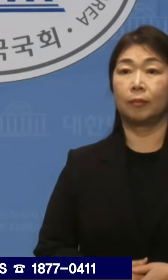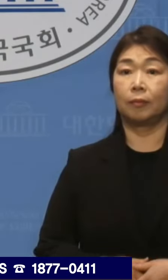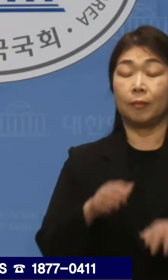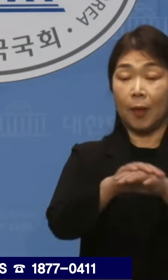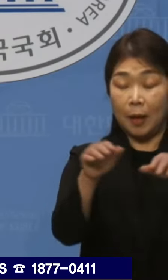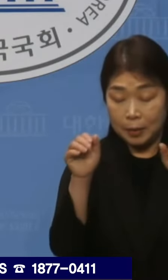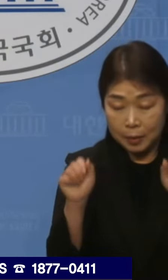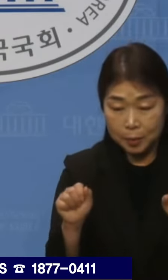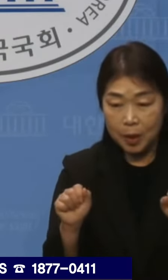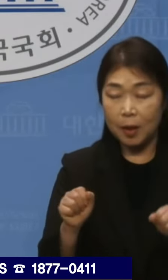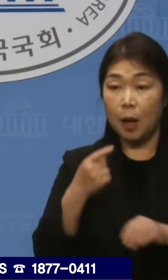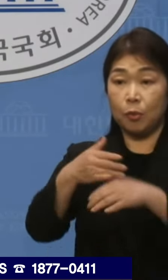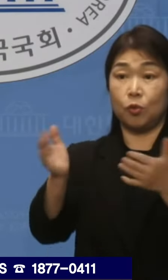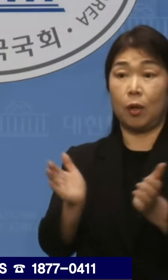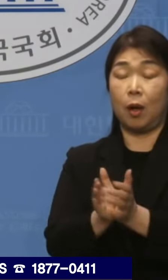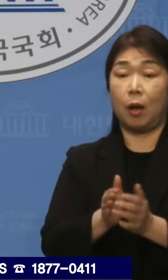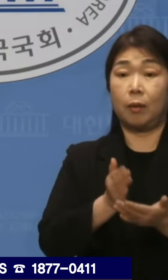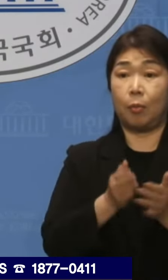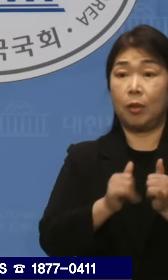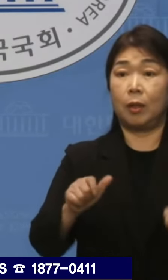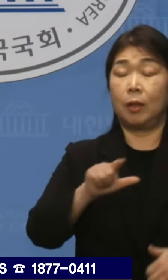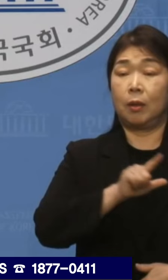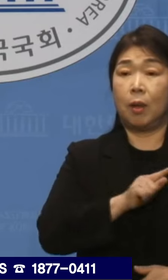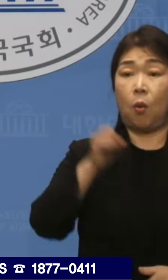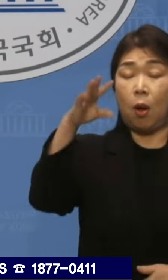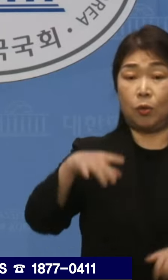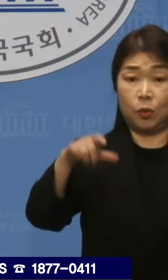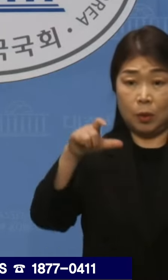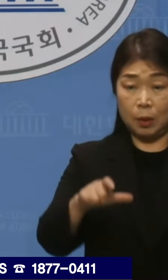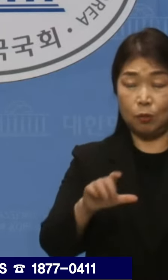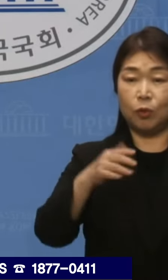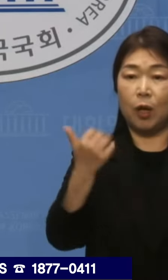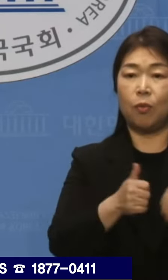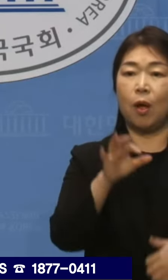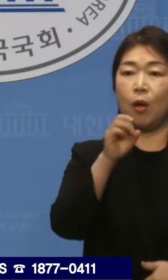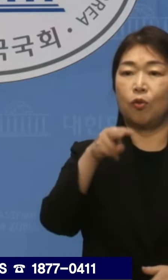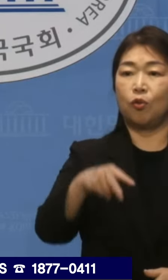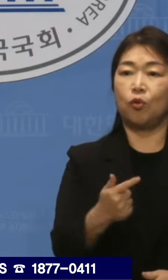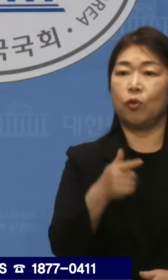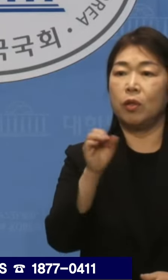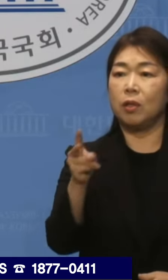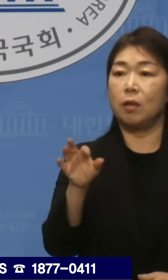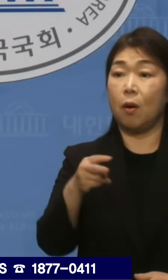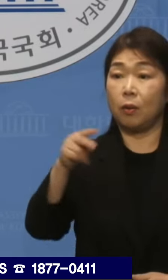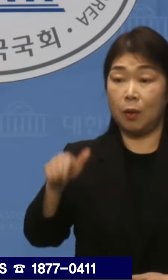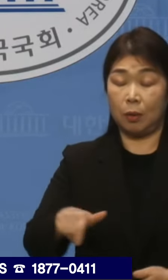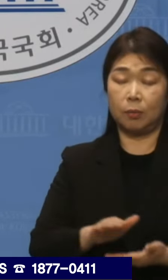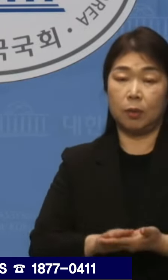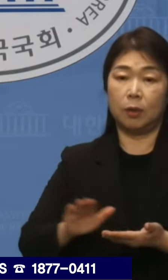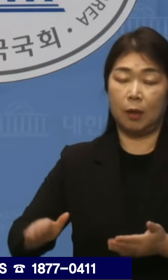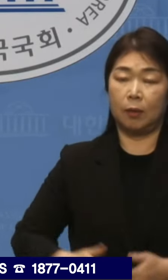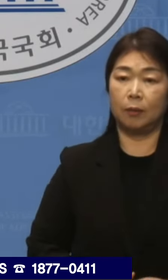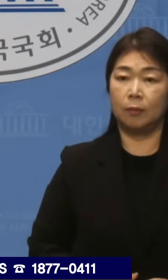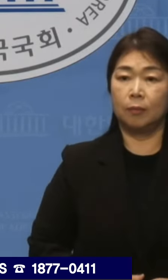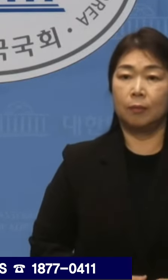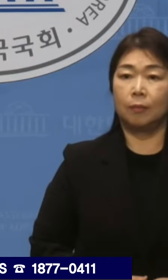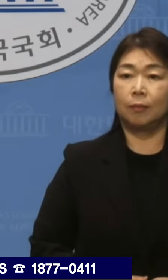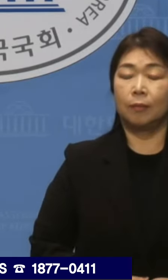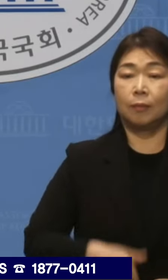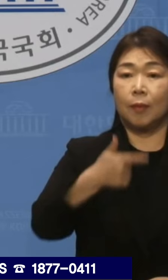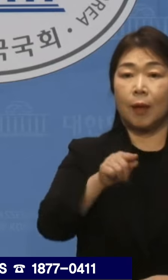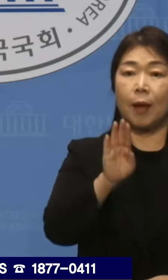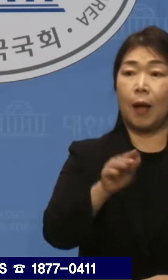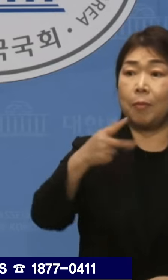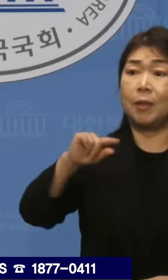네, 안녕하십니까. 더불어민주당 원내대변인 광주 동구남구갑 국회의원 윤영덕입니다. 갑진년 새해